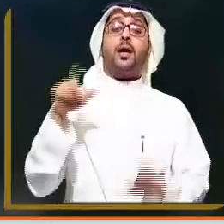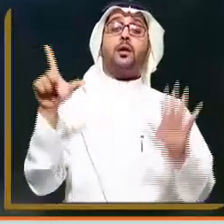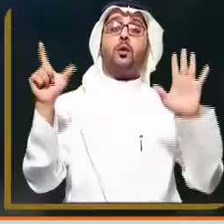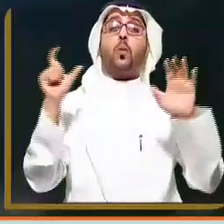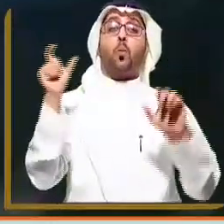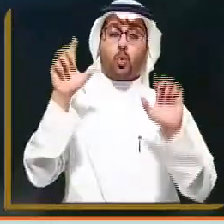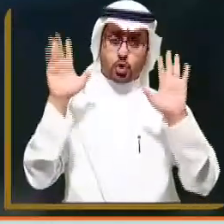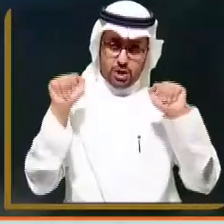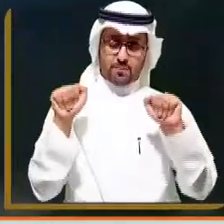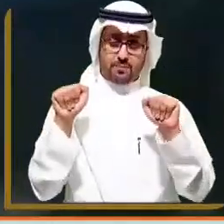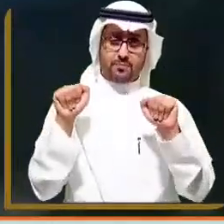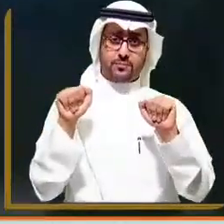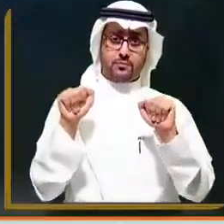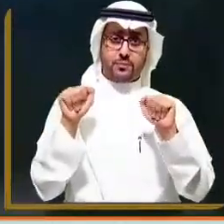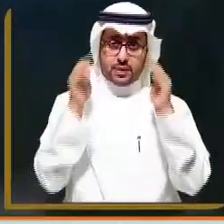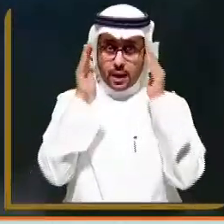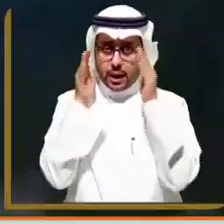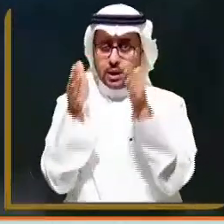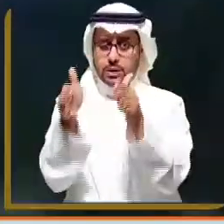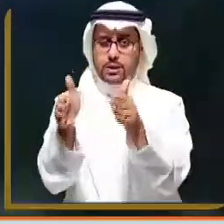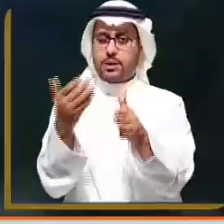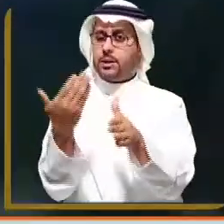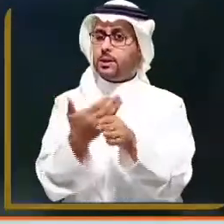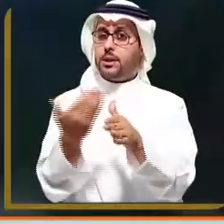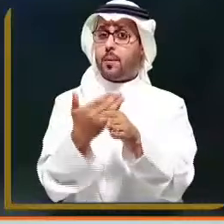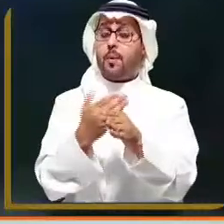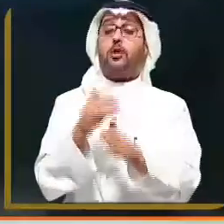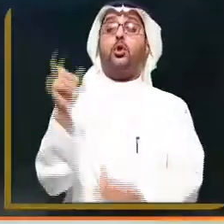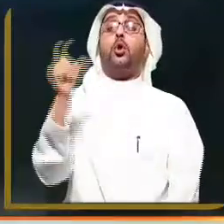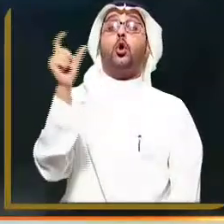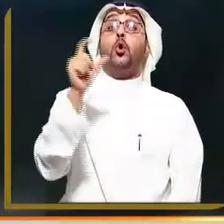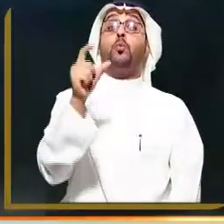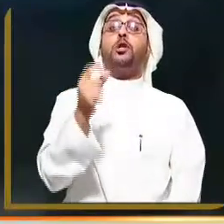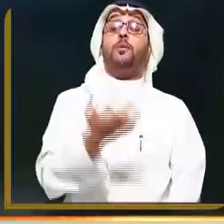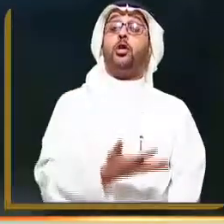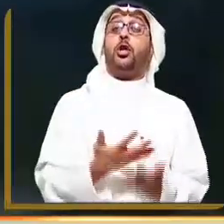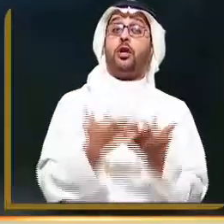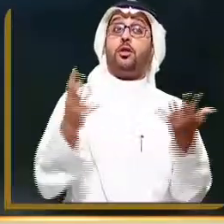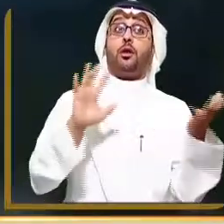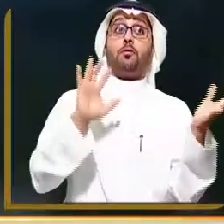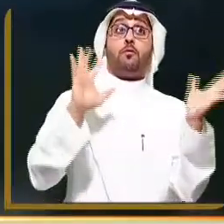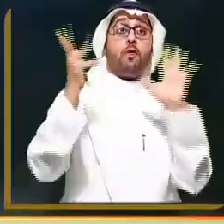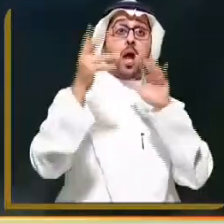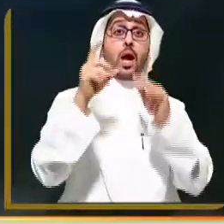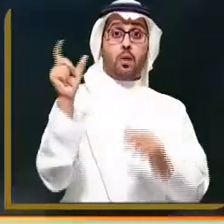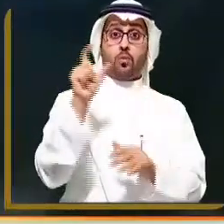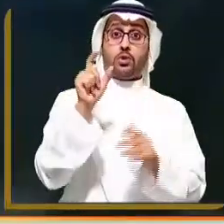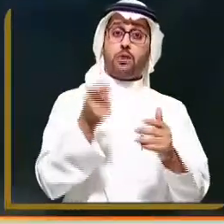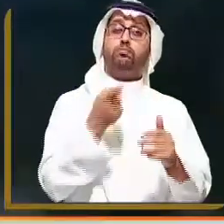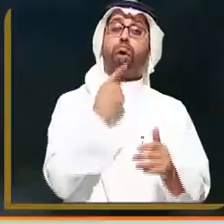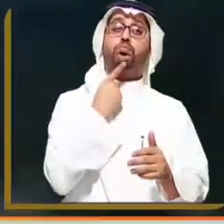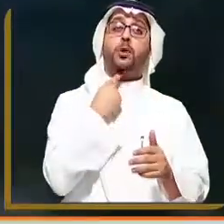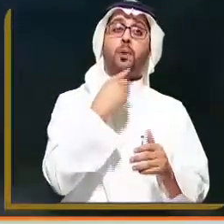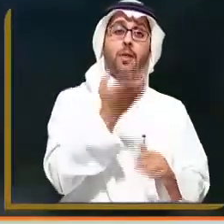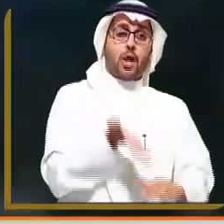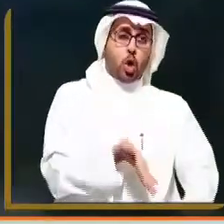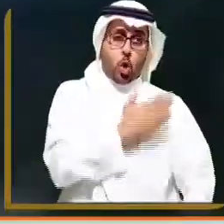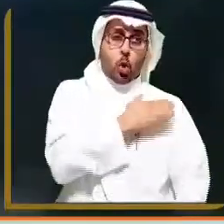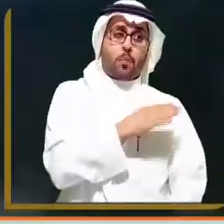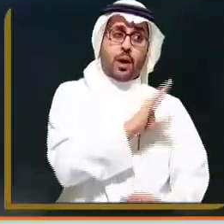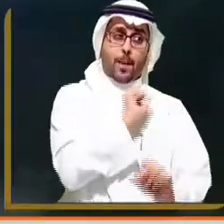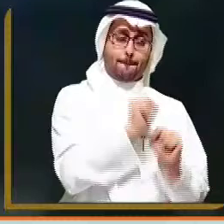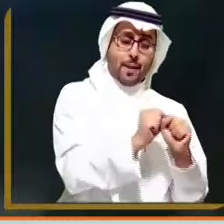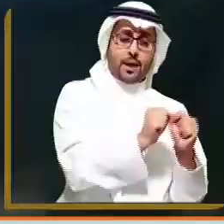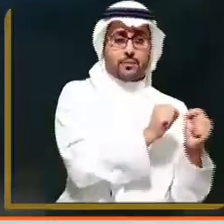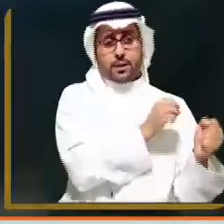للمواطنين والمقيمين من منزلة لهذا المسجد في قلوبهم، تم تهيئته بشكل جيد، تم دعمه